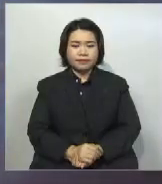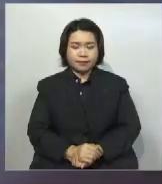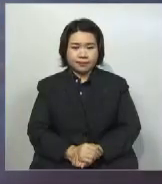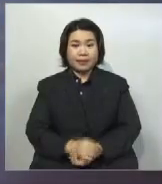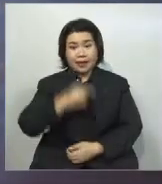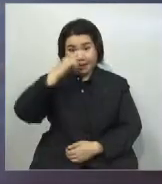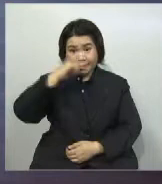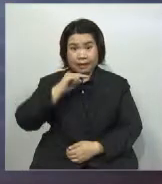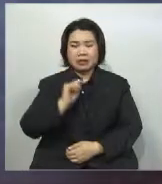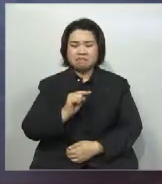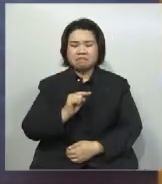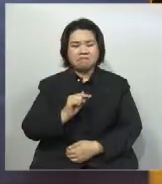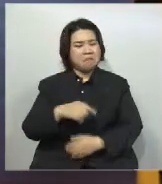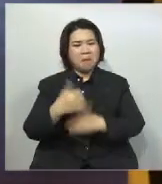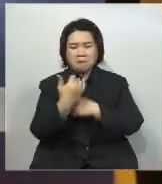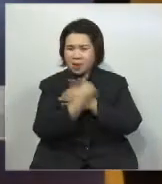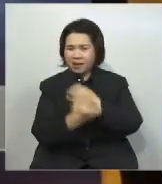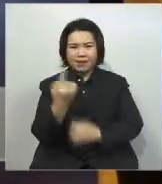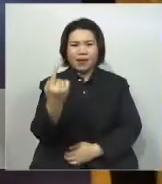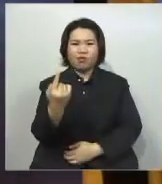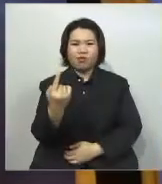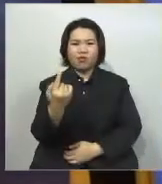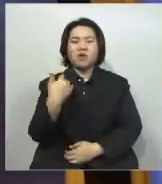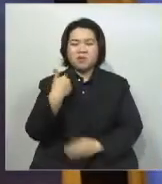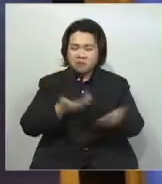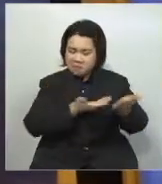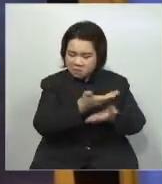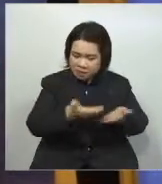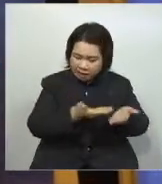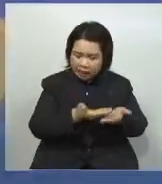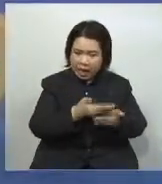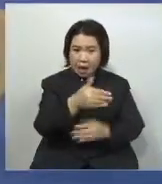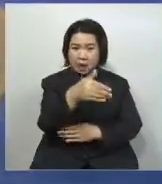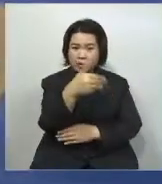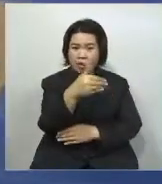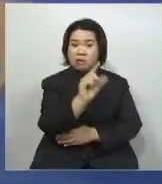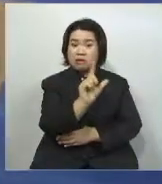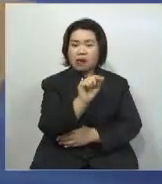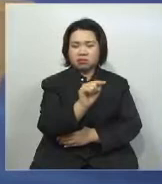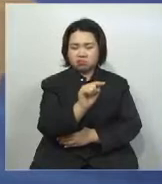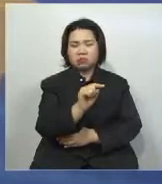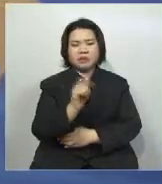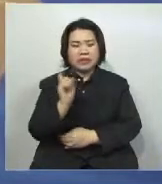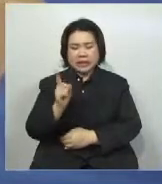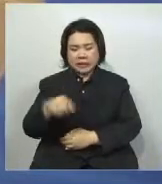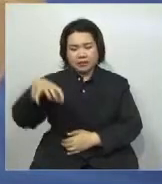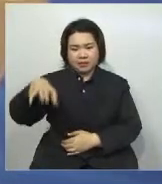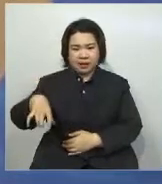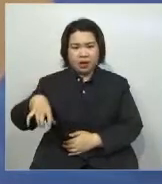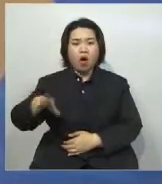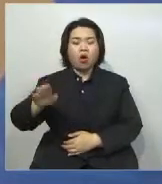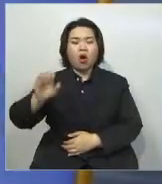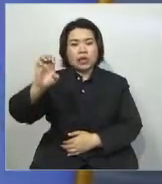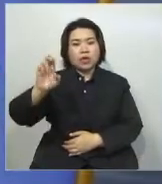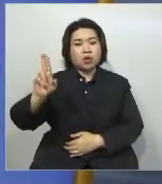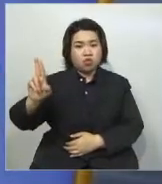ประเทศไทยเป็นเพียงประเทศเดียวขณะนี้ที่ได้รับการพิจารณาปลดใบเหลืองประมงจากสำนักงานใหญ่คณะกรรมาธิการสหภ